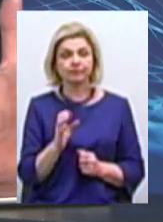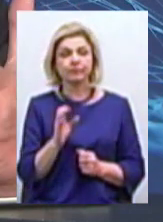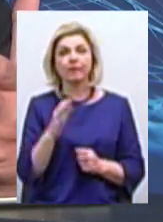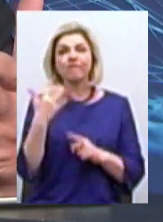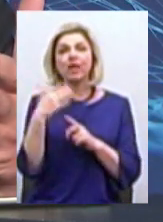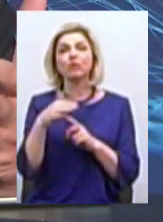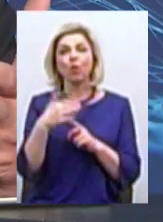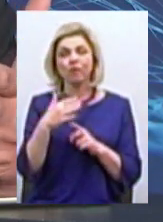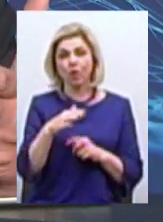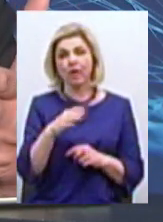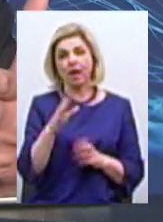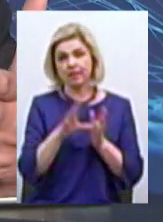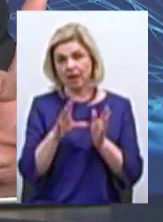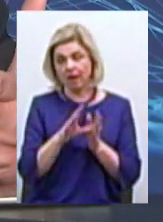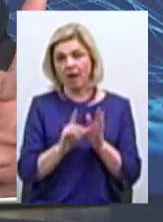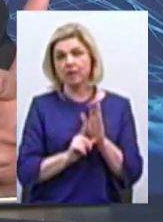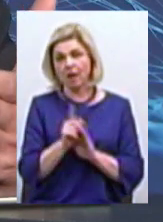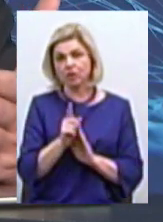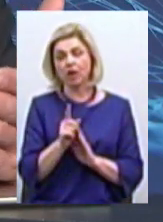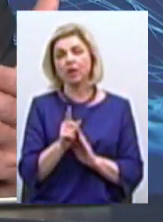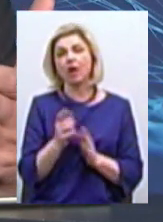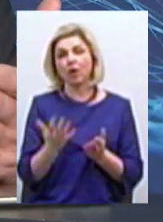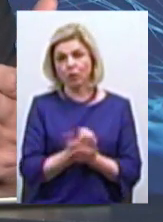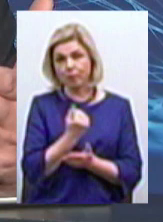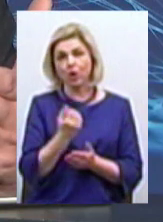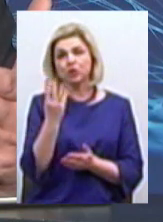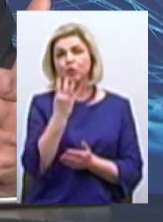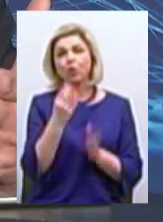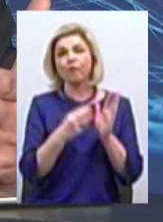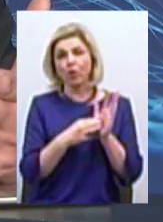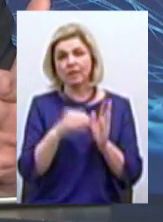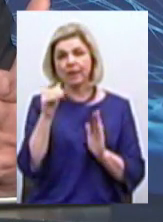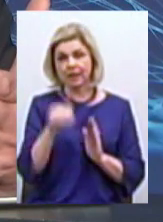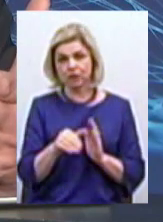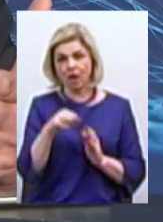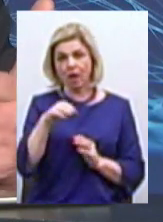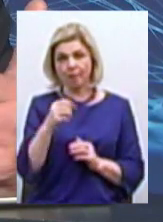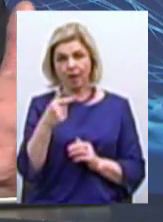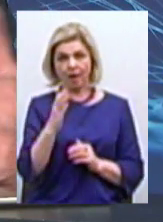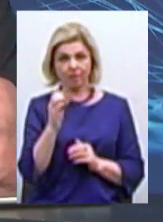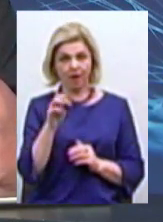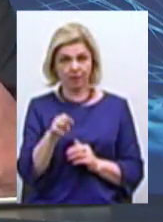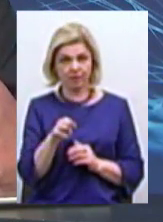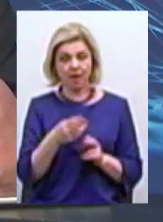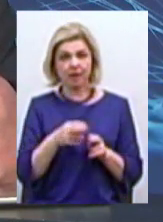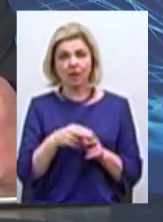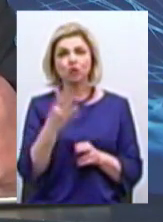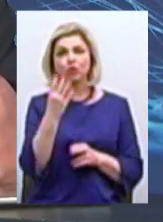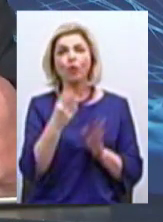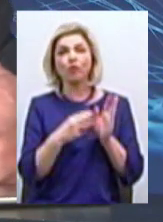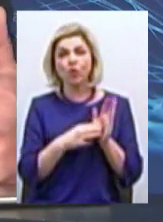енергії почали добувати 48 тисяч мегаватт. Це 48 таких